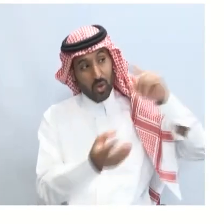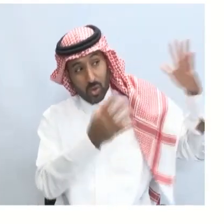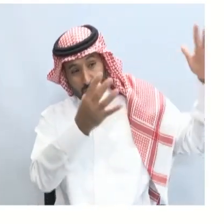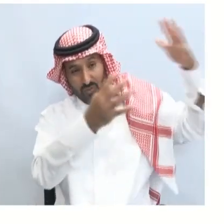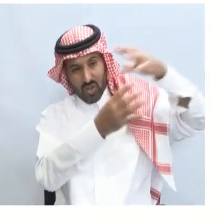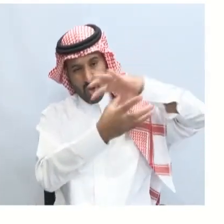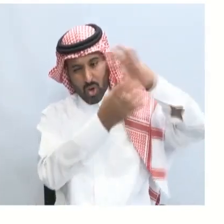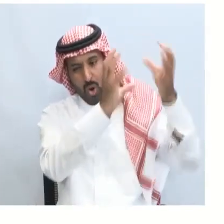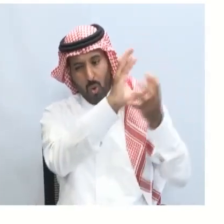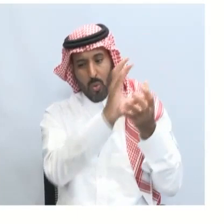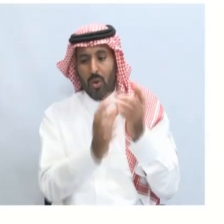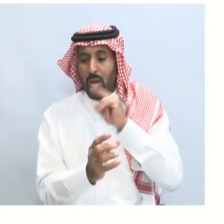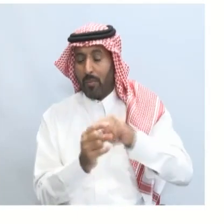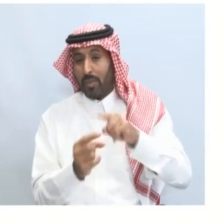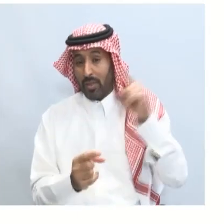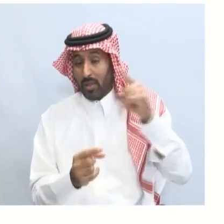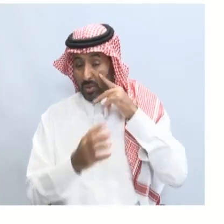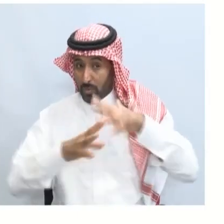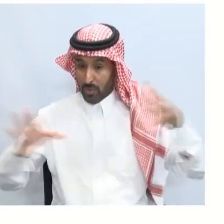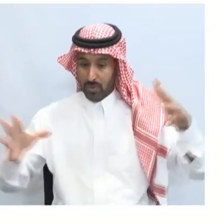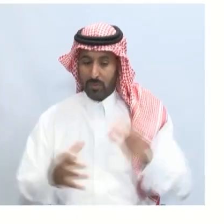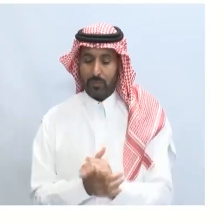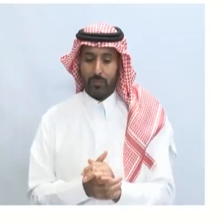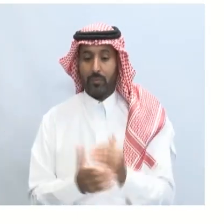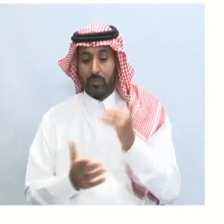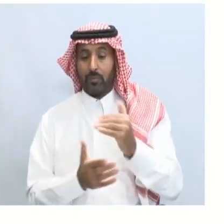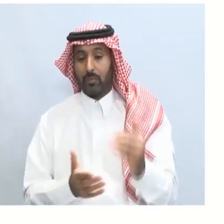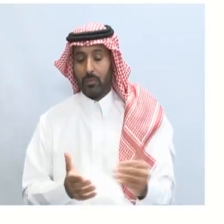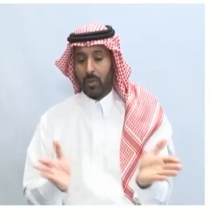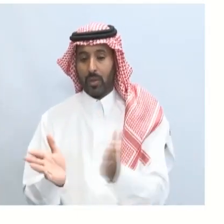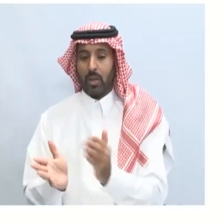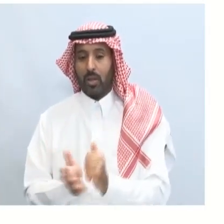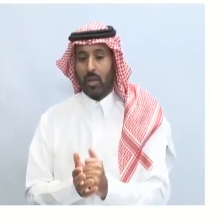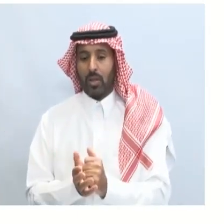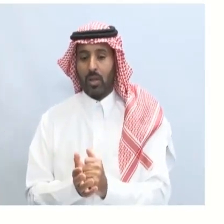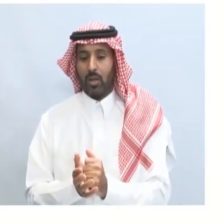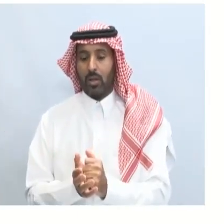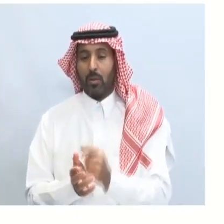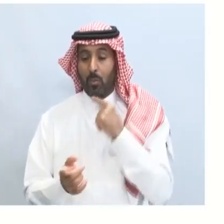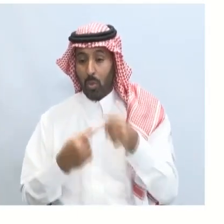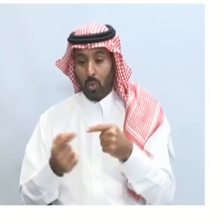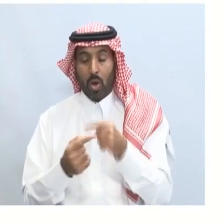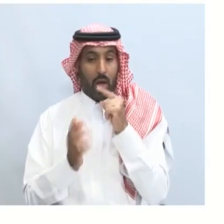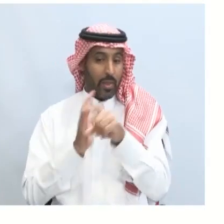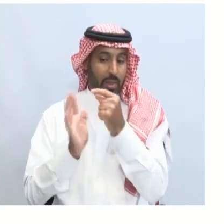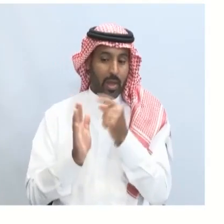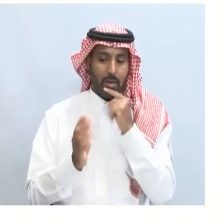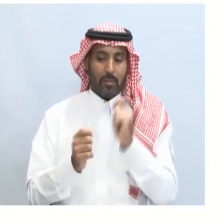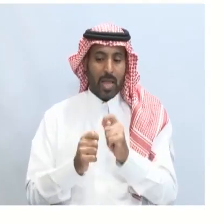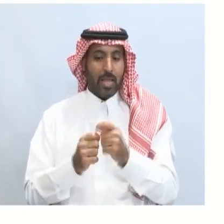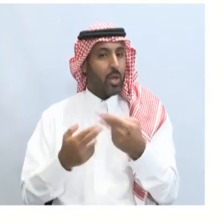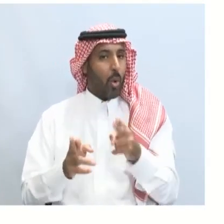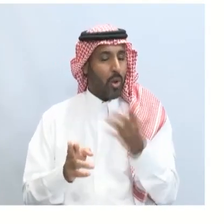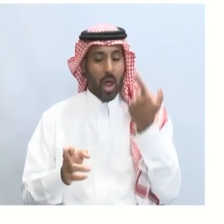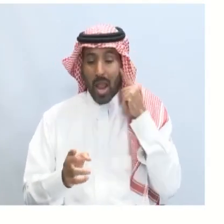ما يحدث بالكون من عمليه التمدد بعد ذلك تطرقنا الى موضوعنا اللي هو نشاه الكون